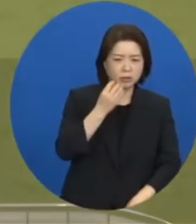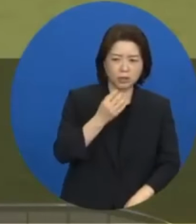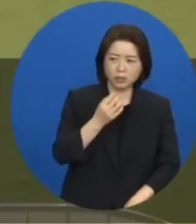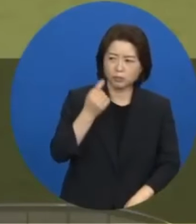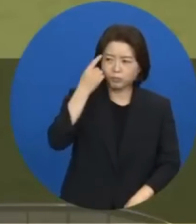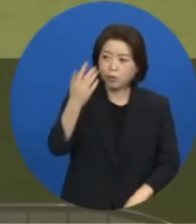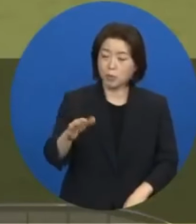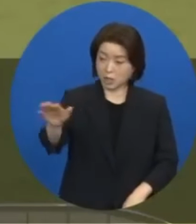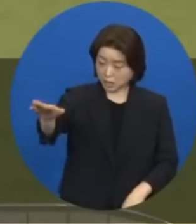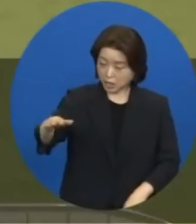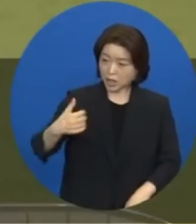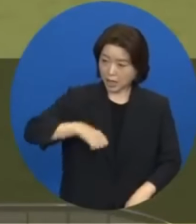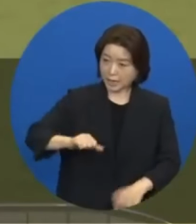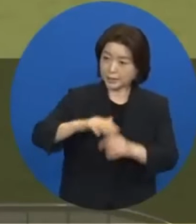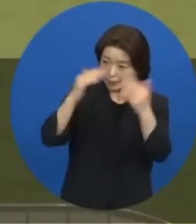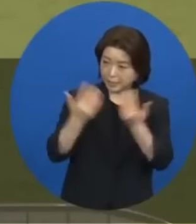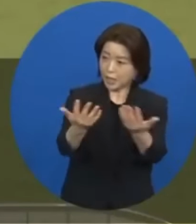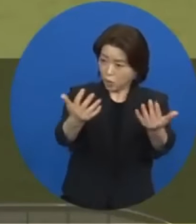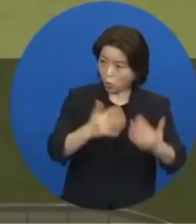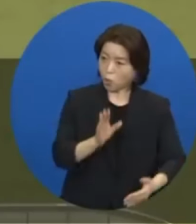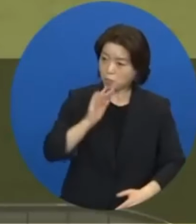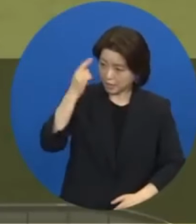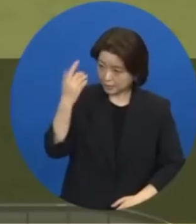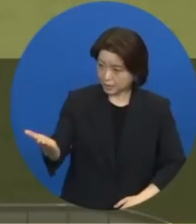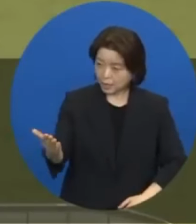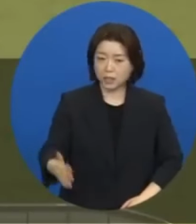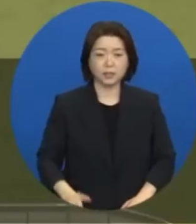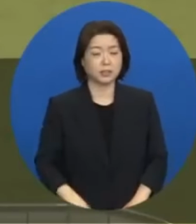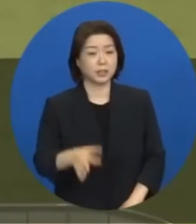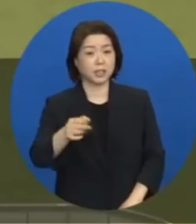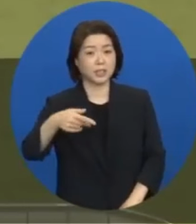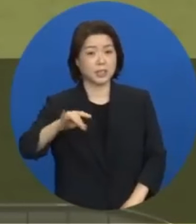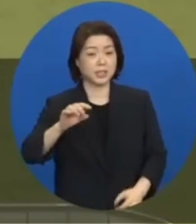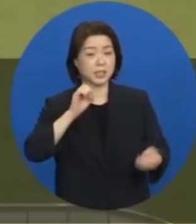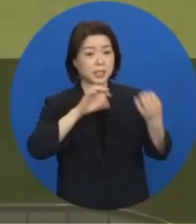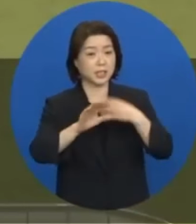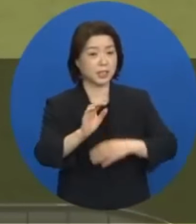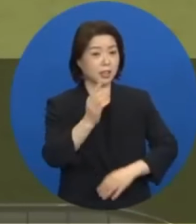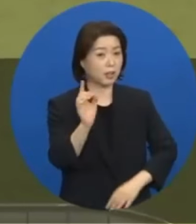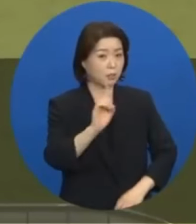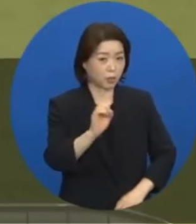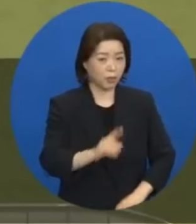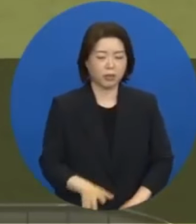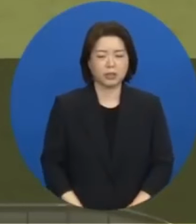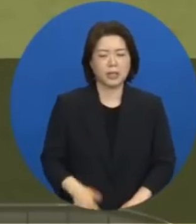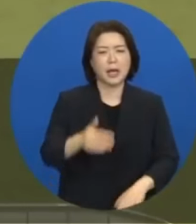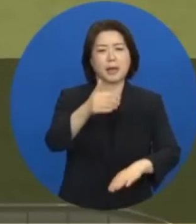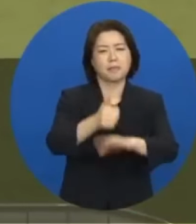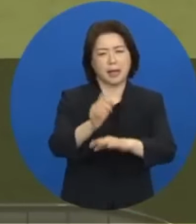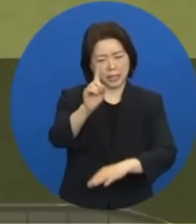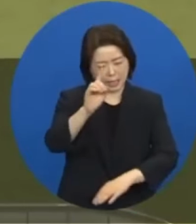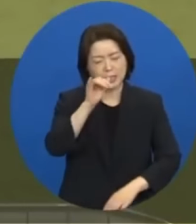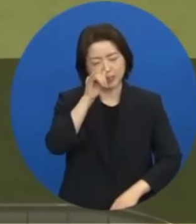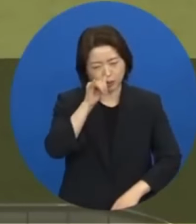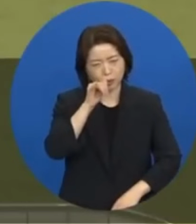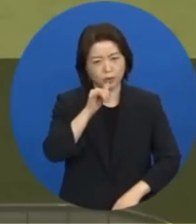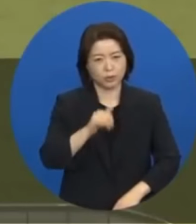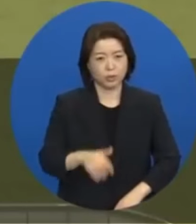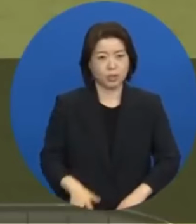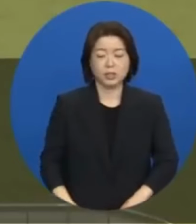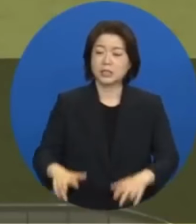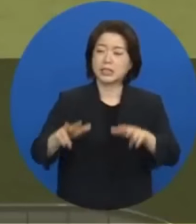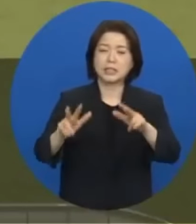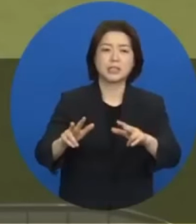다 왔냐 그러니까 11절에 뭐라고 하죠 세가 대답하기를 막내가 남아 있기는 합니다만